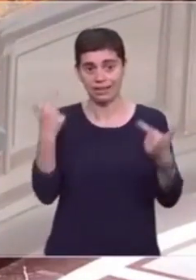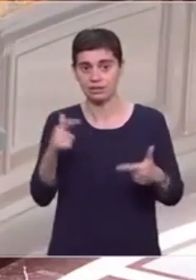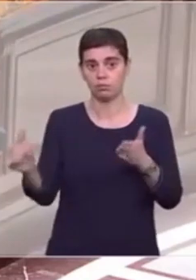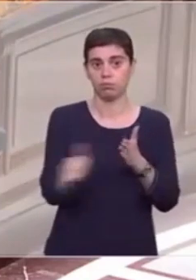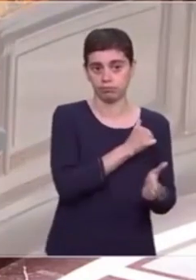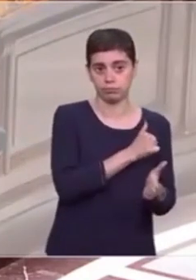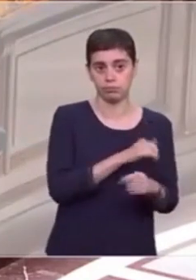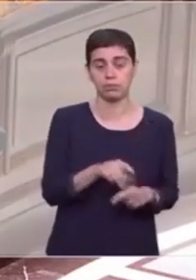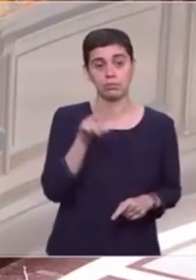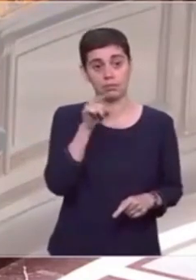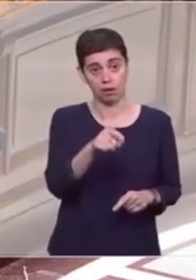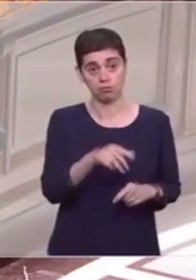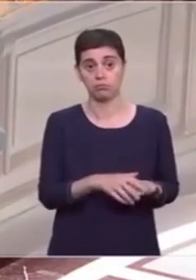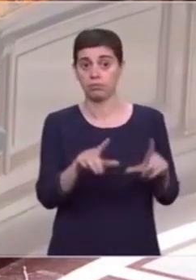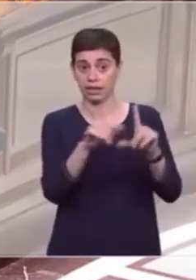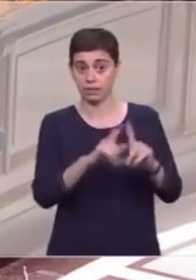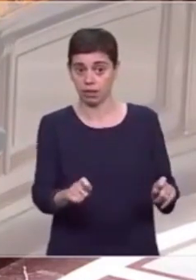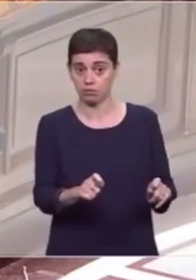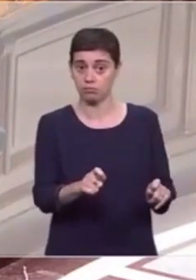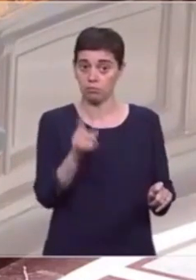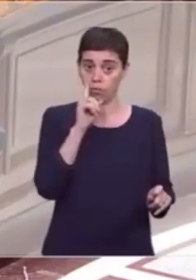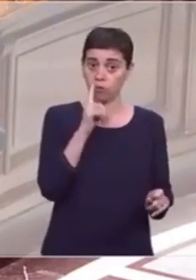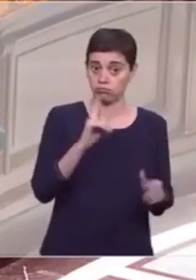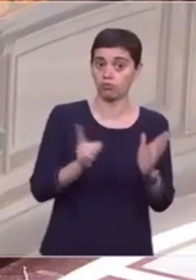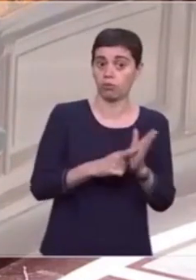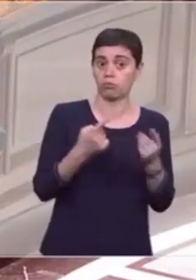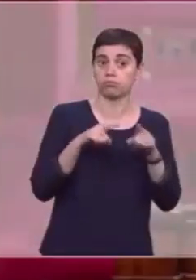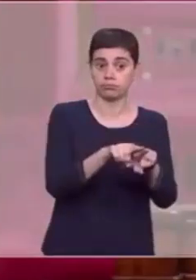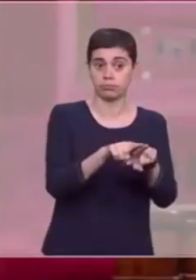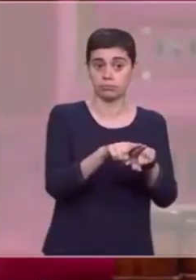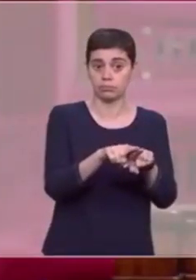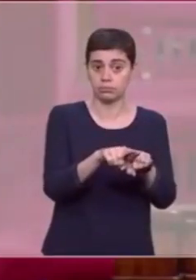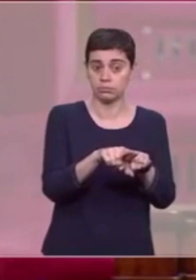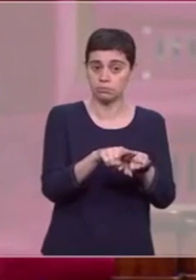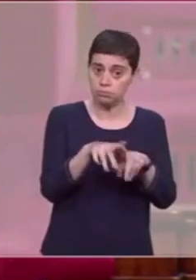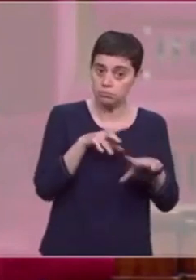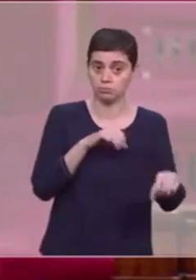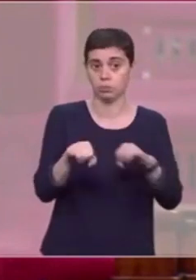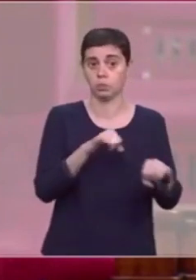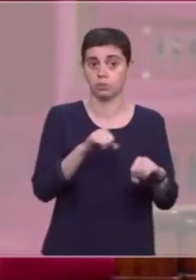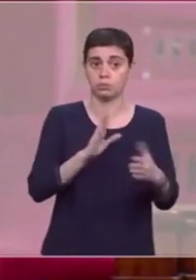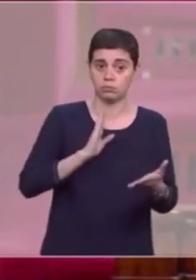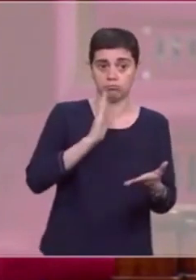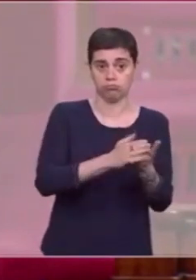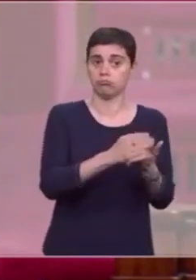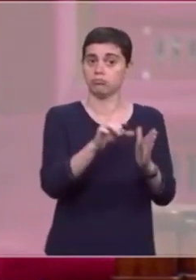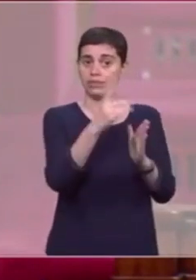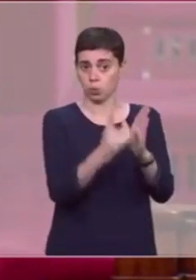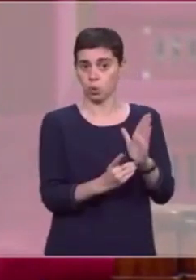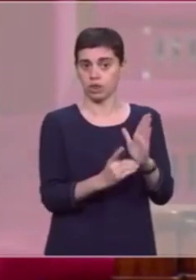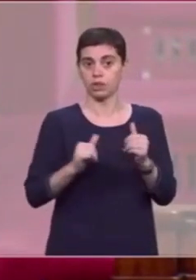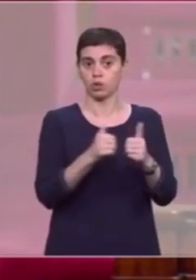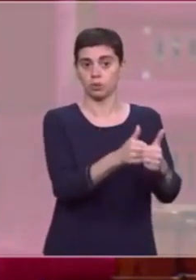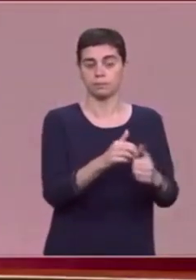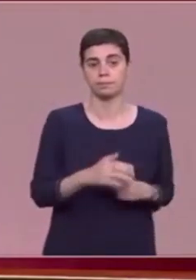quand elle est respectée. Elle est respectée quand elle est légitime, c'est-à-dire quand elle agit avec proportionnalité et déontologie. Finissons-en une bonne